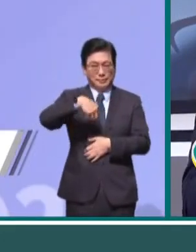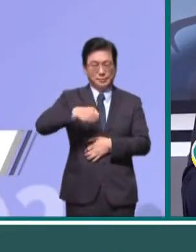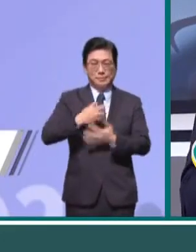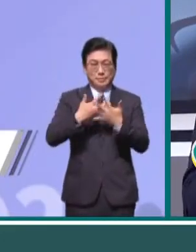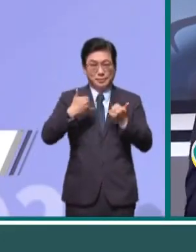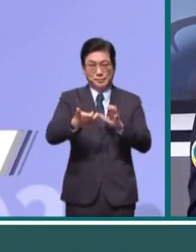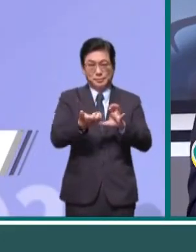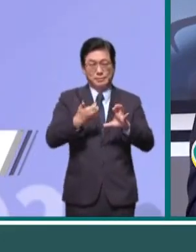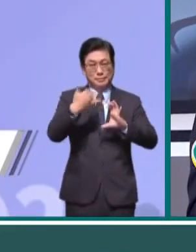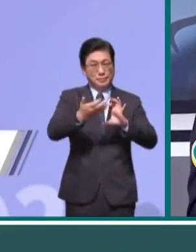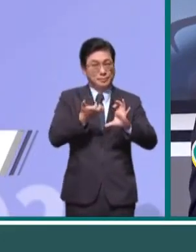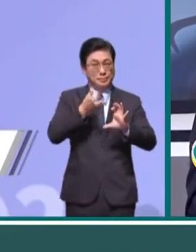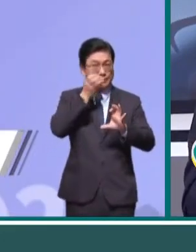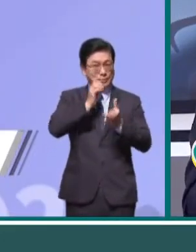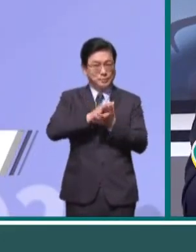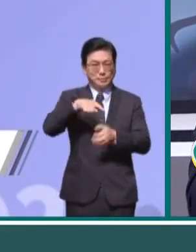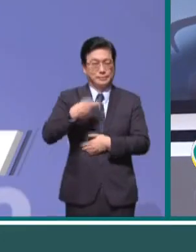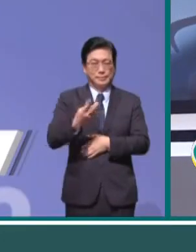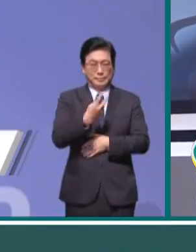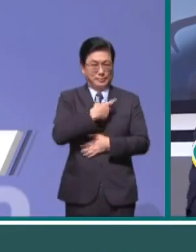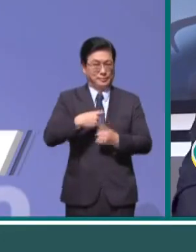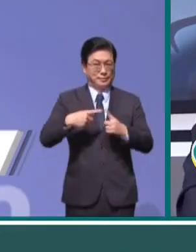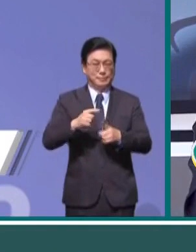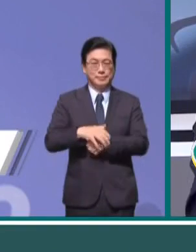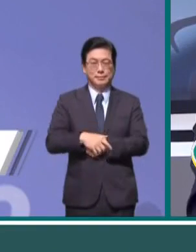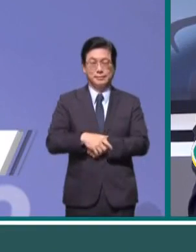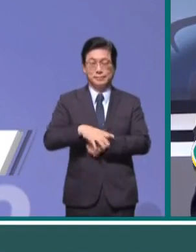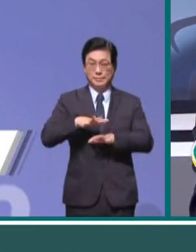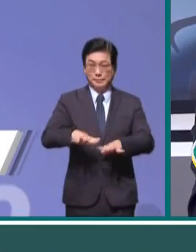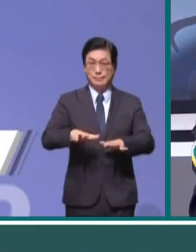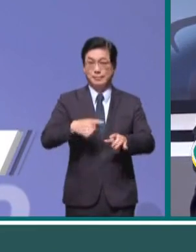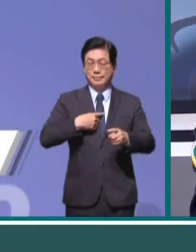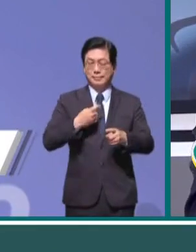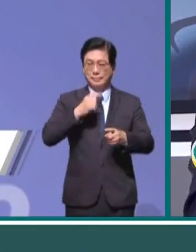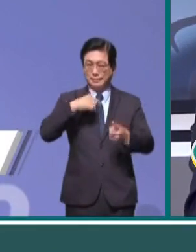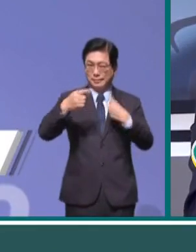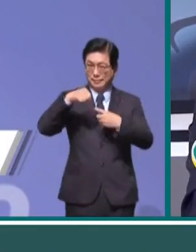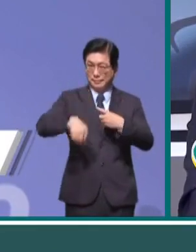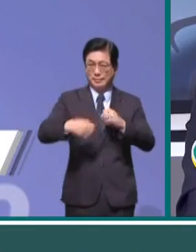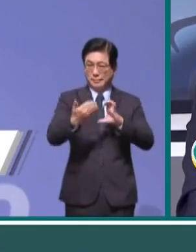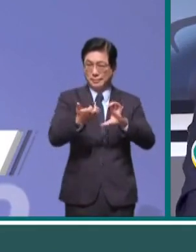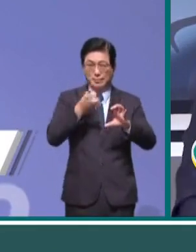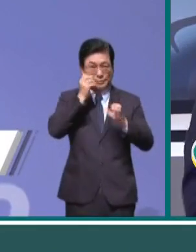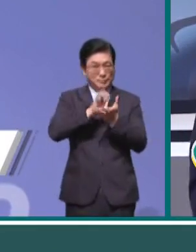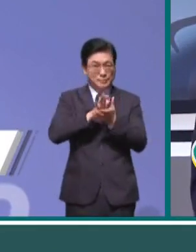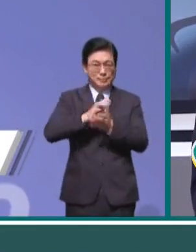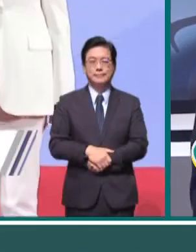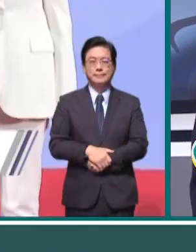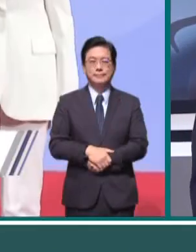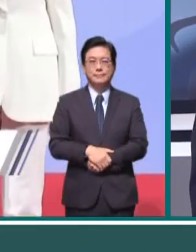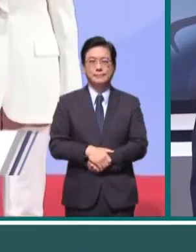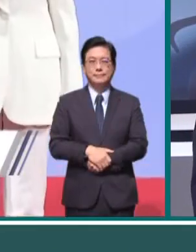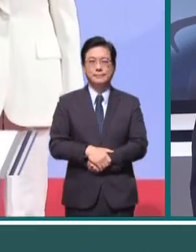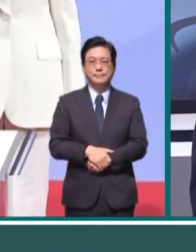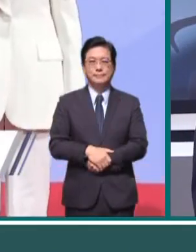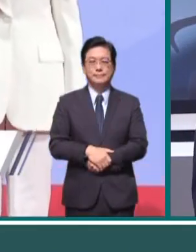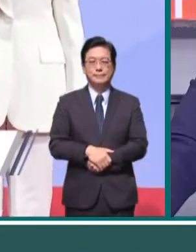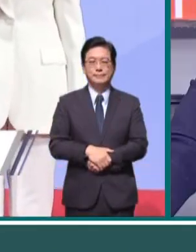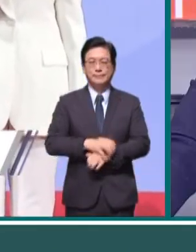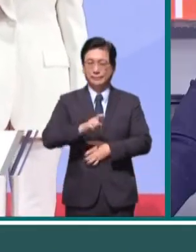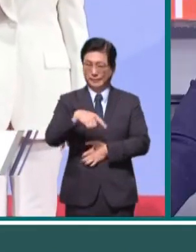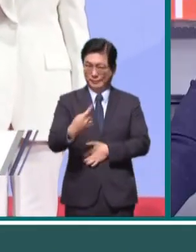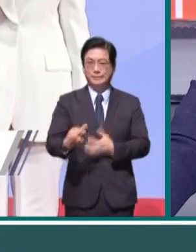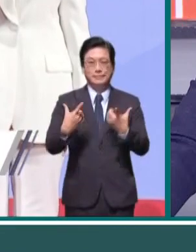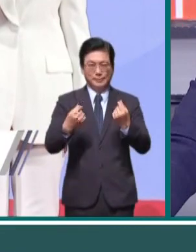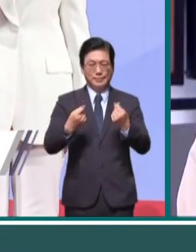他是一个万灵丹，你知道吗？就社会住宅你也讲，就今天很多网友在问啊，矽谷是有社会住宅吗？好像没有，